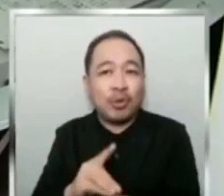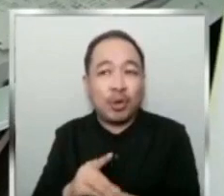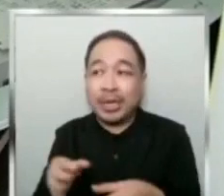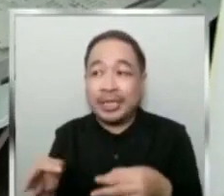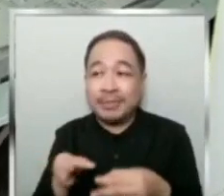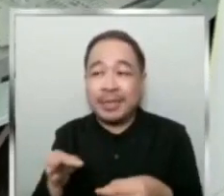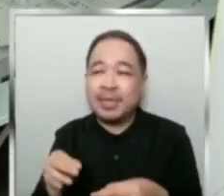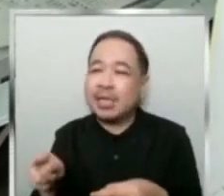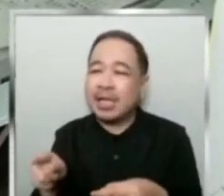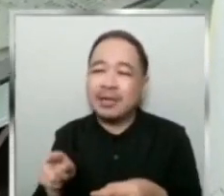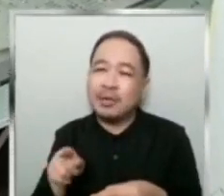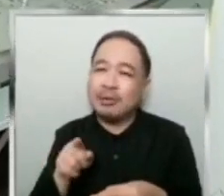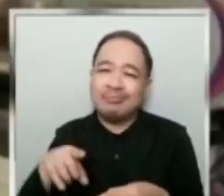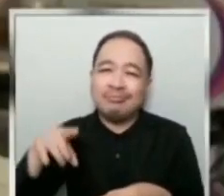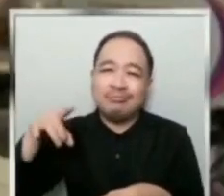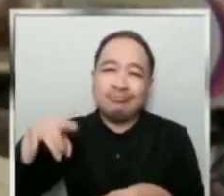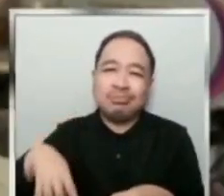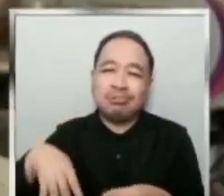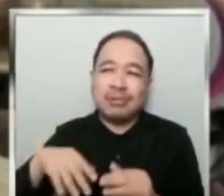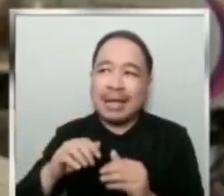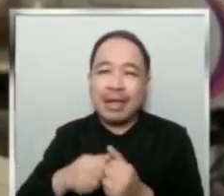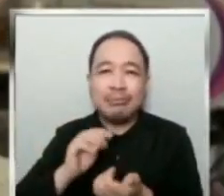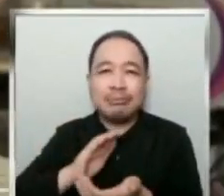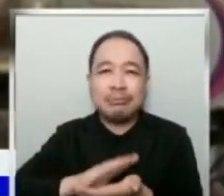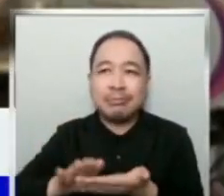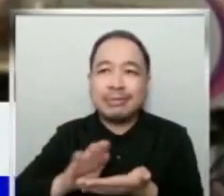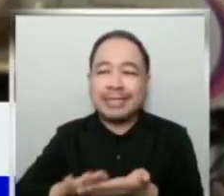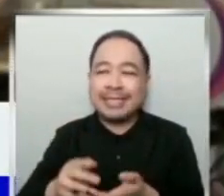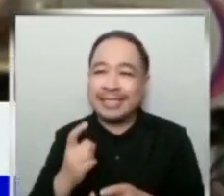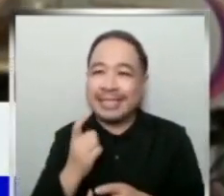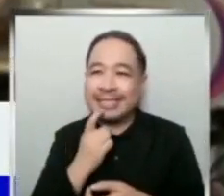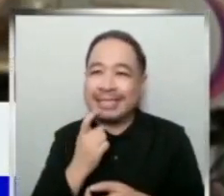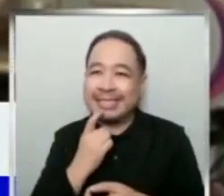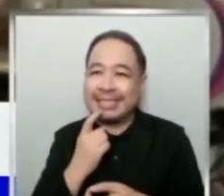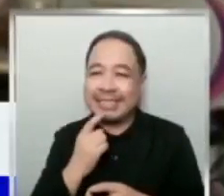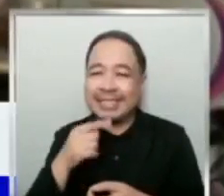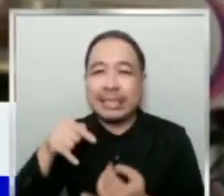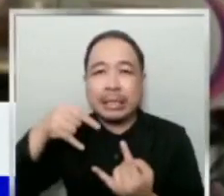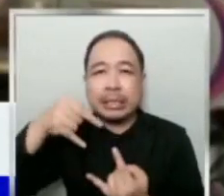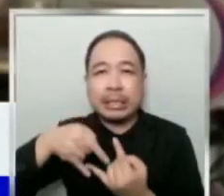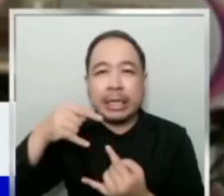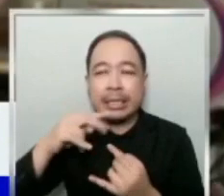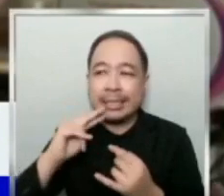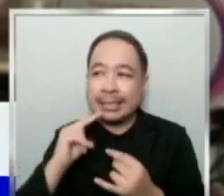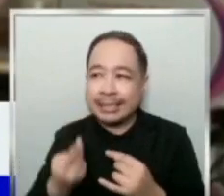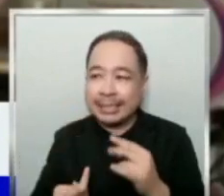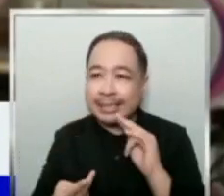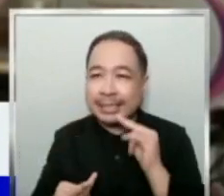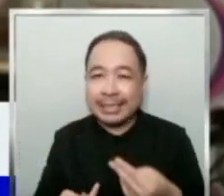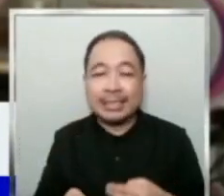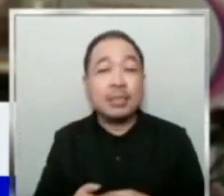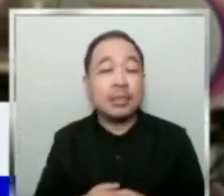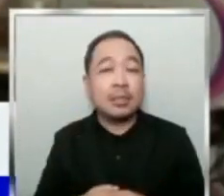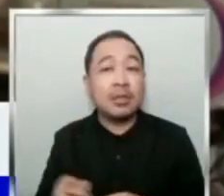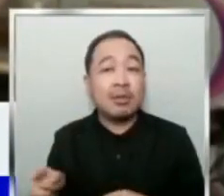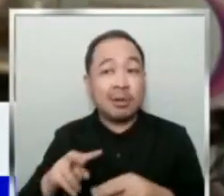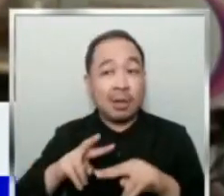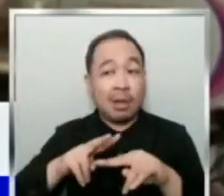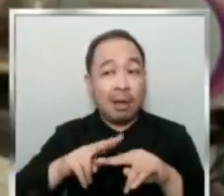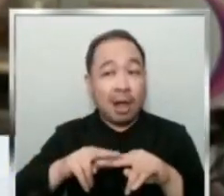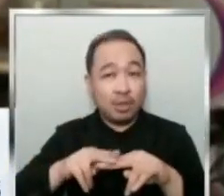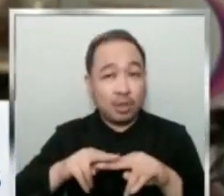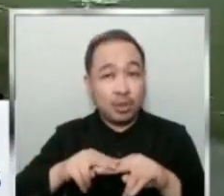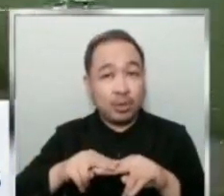sanhi ng pagkabungi. Sodium chloride, which is asin, ay nakakatulong naman